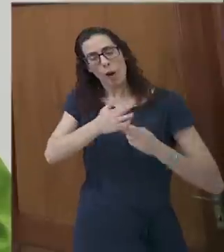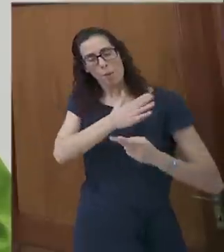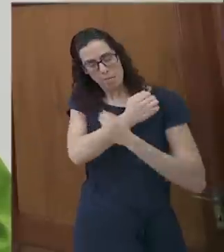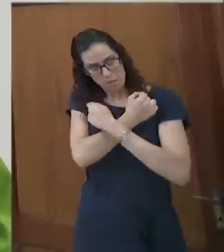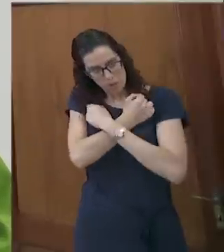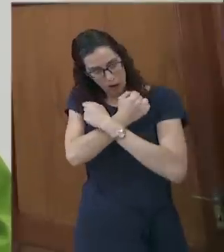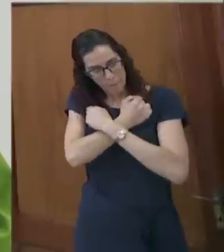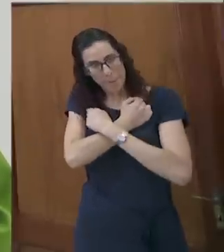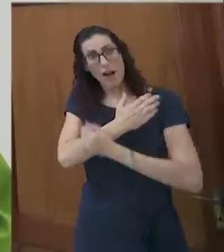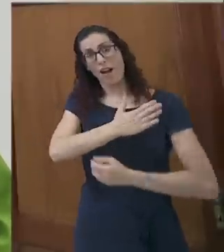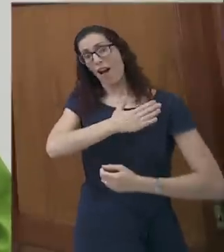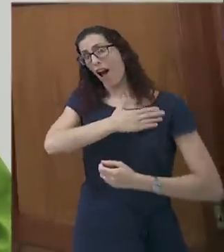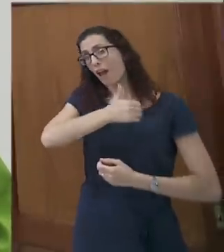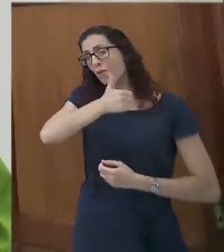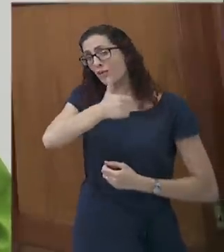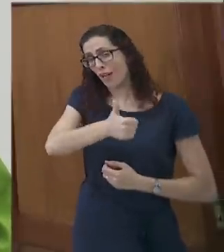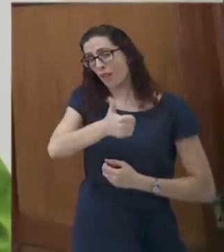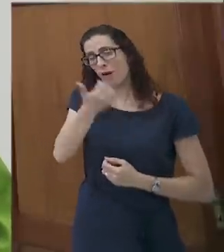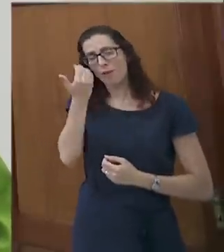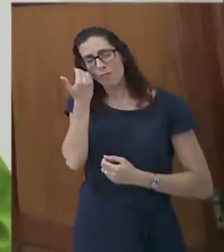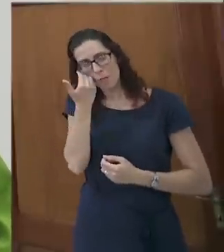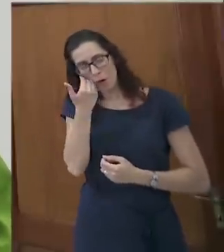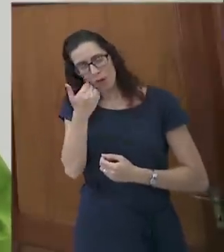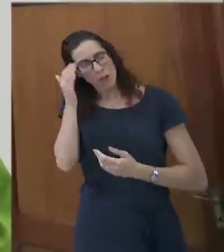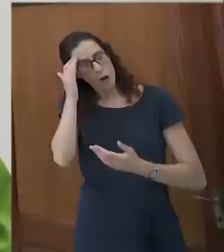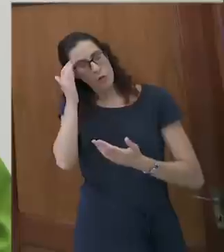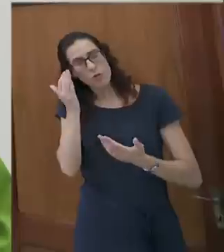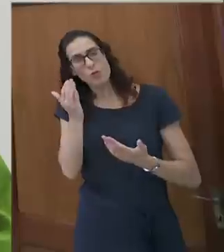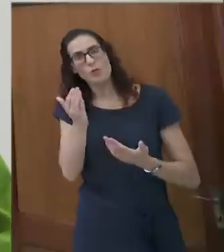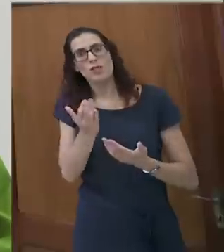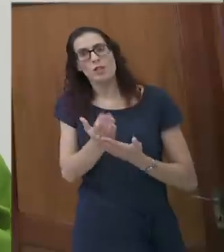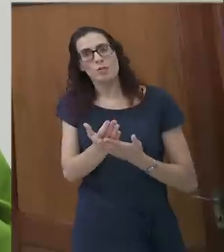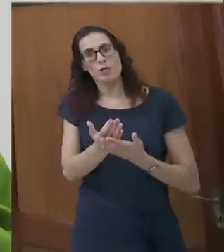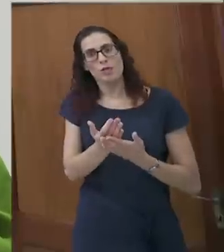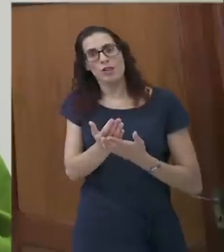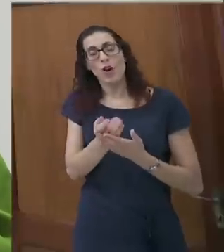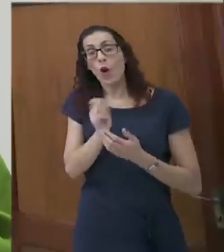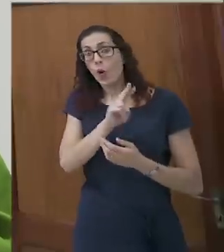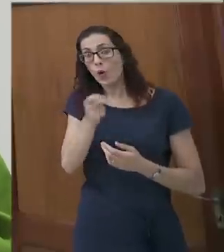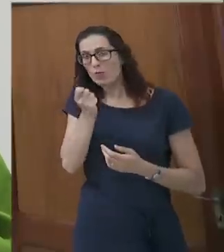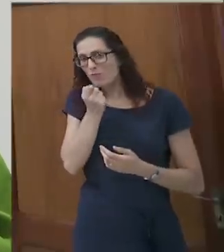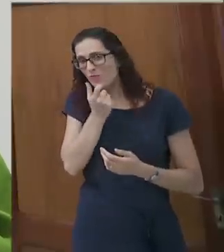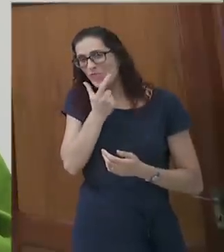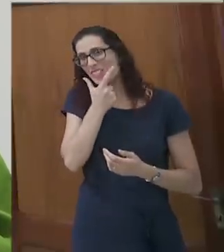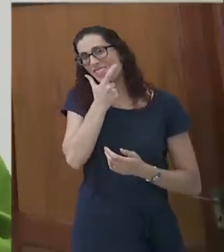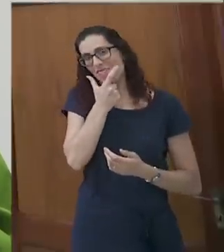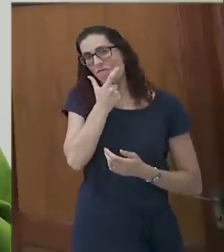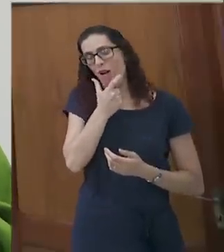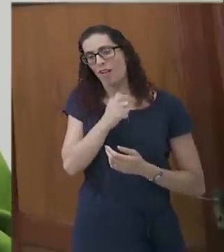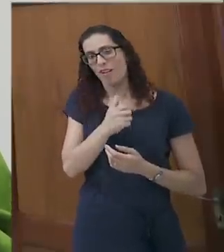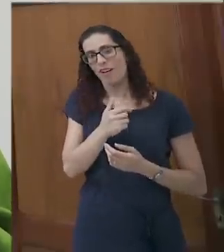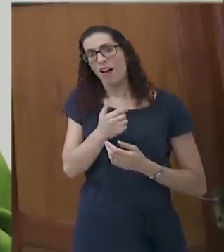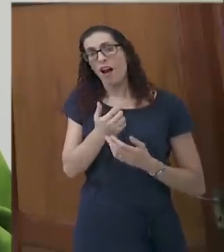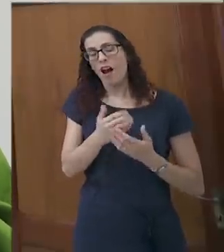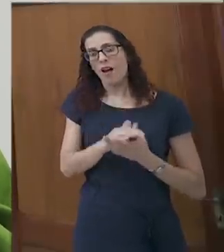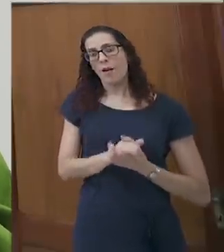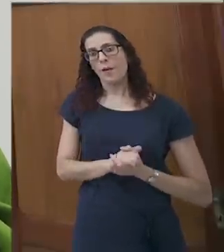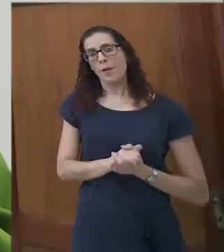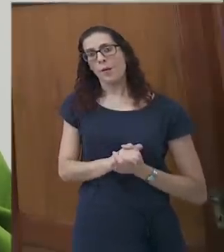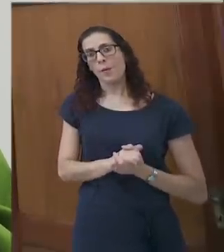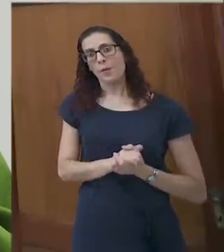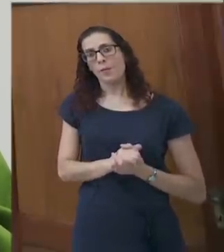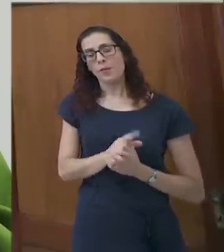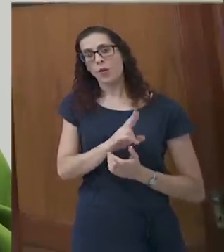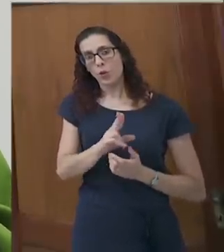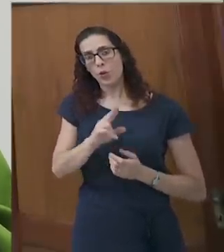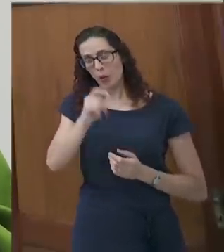ġentilezza, kompassjoni u dejjem bistima kbira lejn il-ħajja u